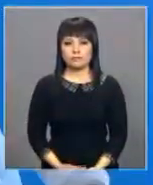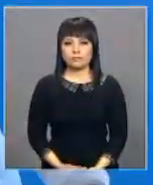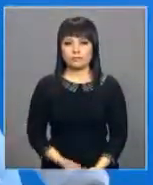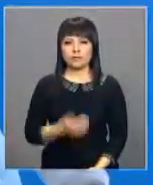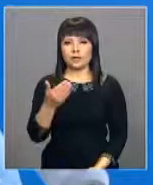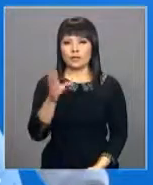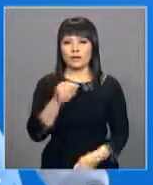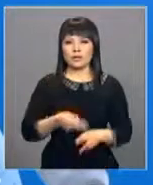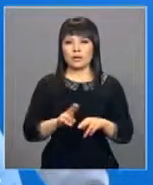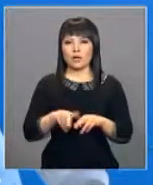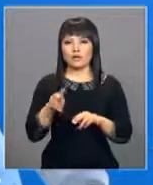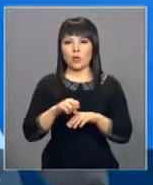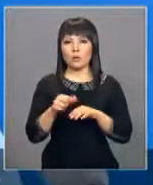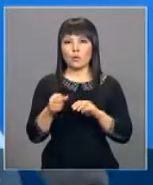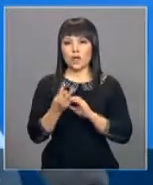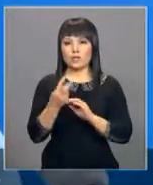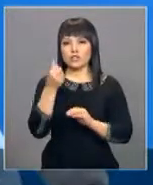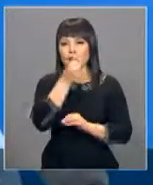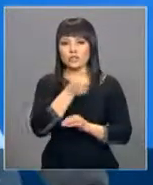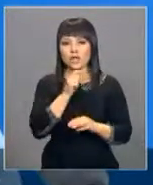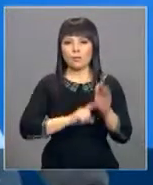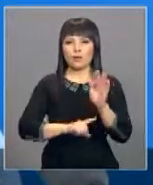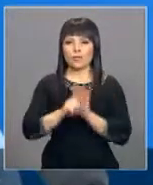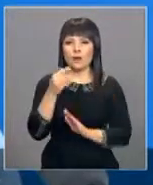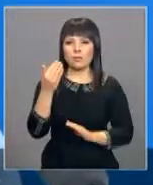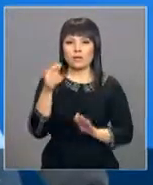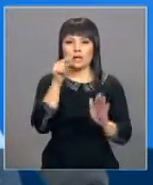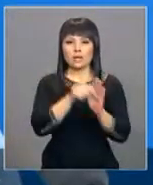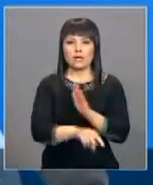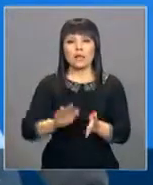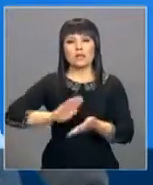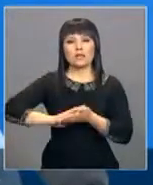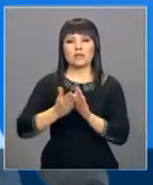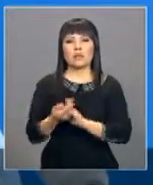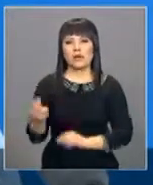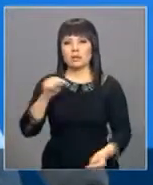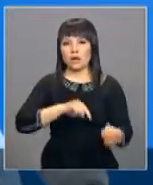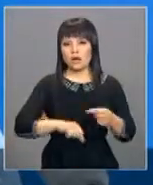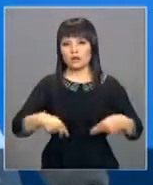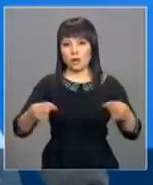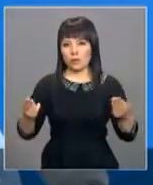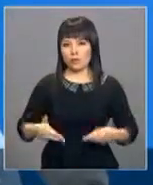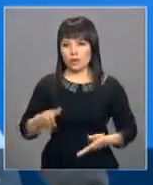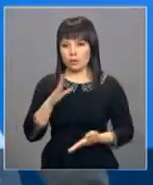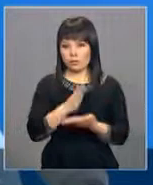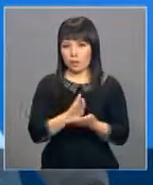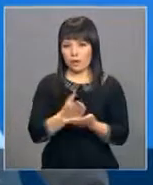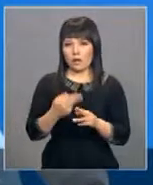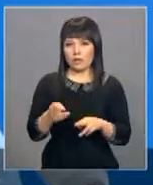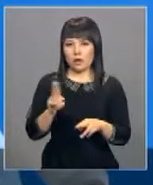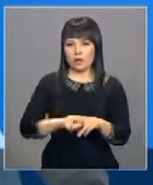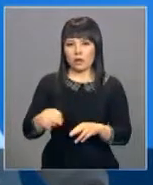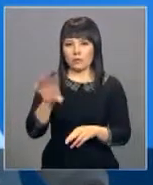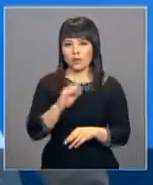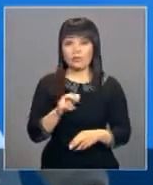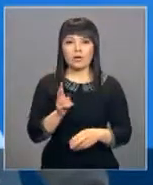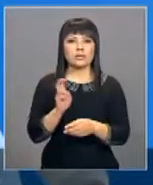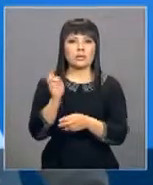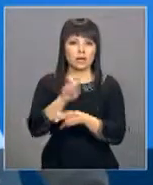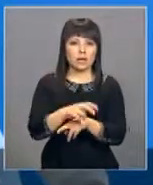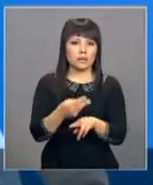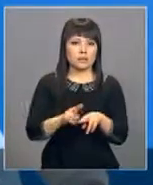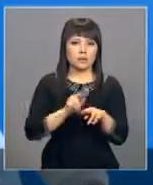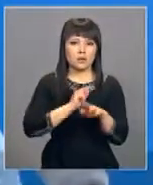сіздер 2012 жылдан бастап олар үш тарапты келісімге қол қойып жатыр. Ол дегеніміз, келгеннен кейін оның